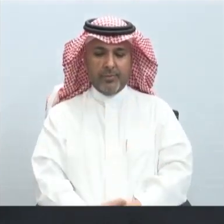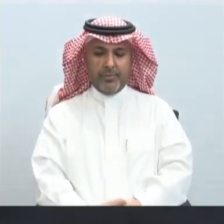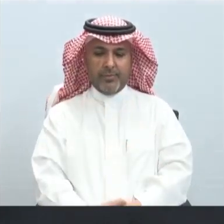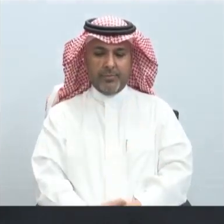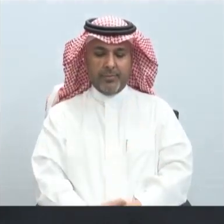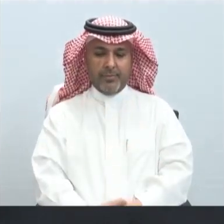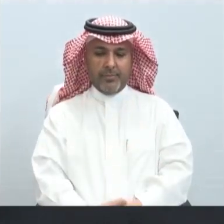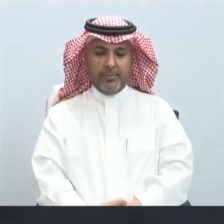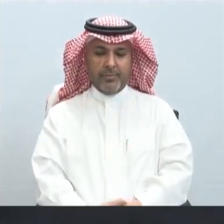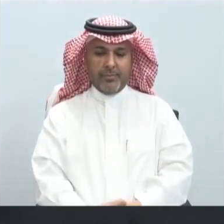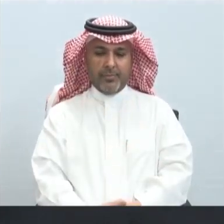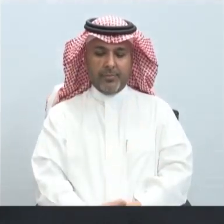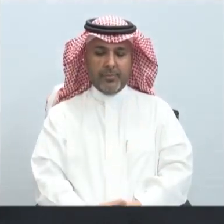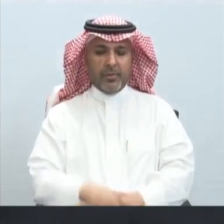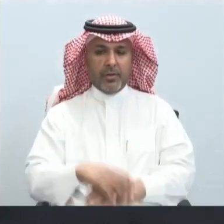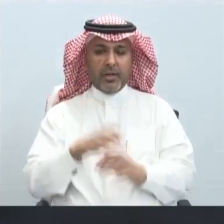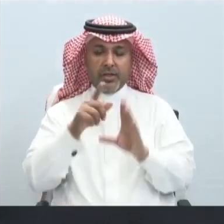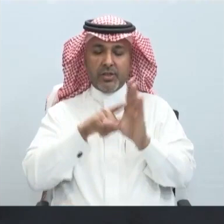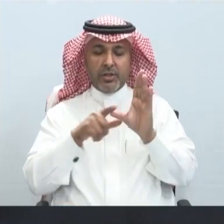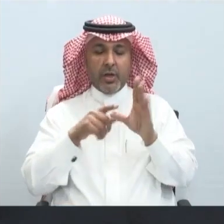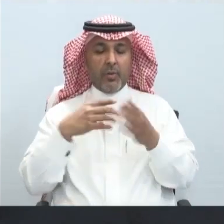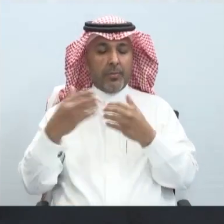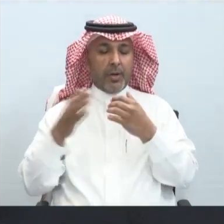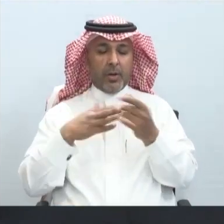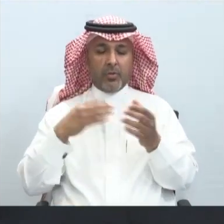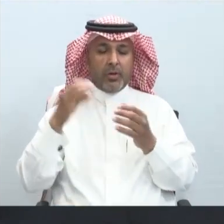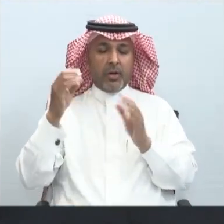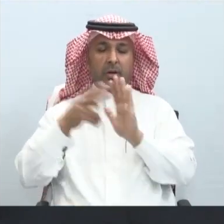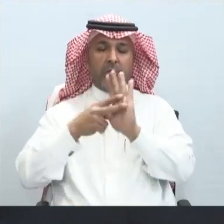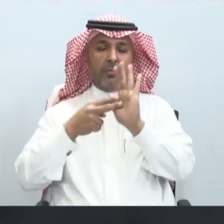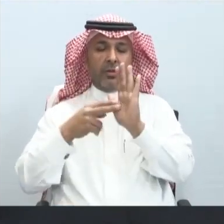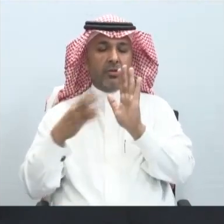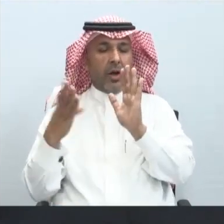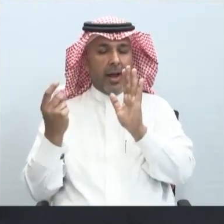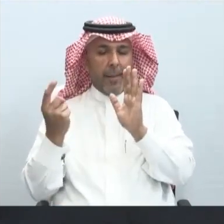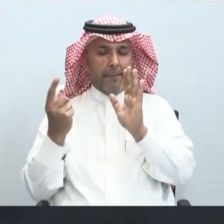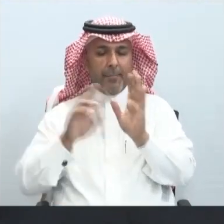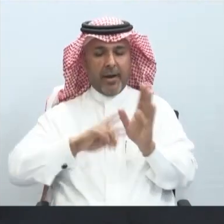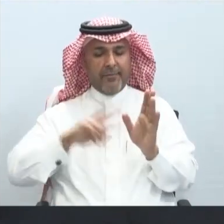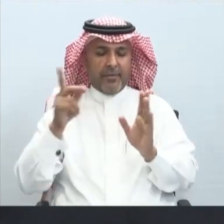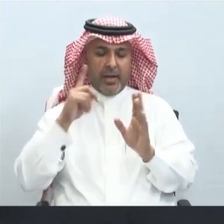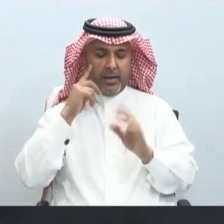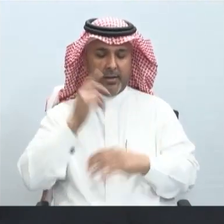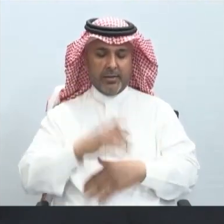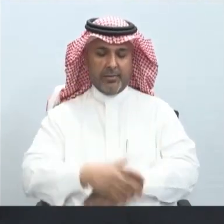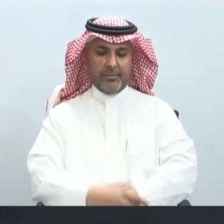يتناسب طرديا او عكسيا مع اللي هو تغير المساحه لان